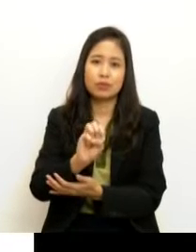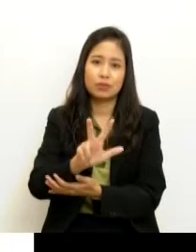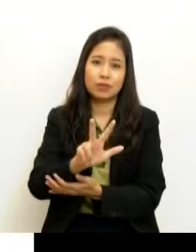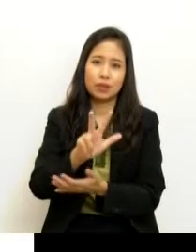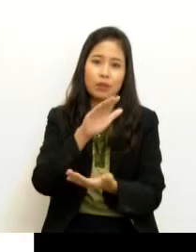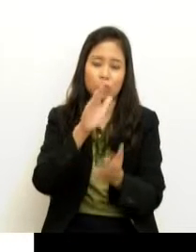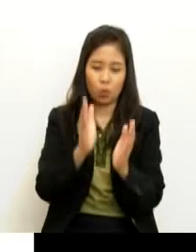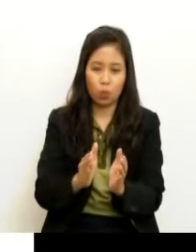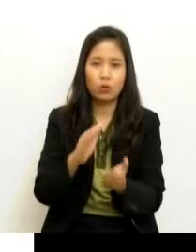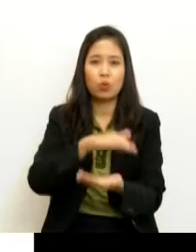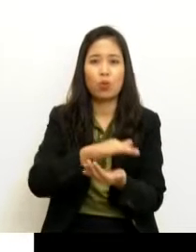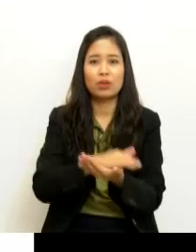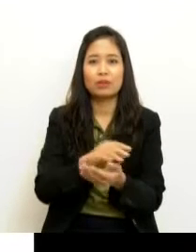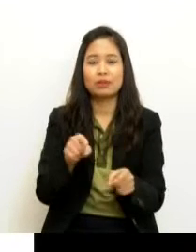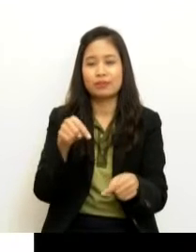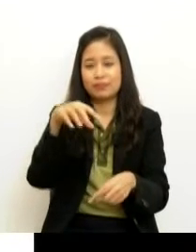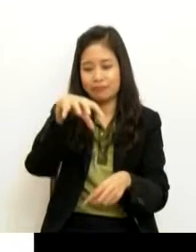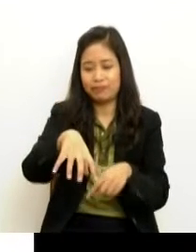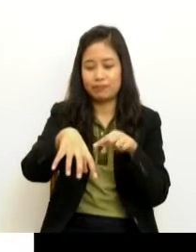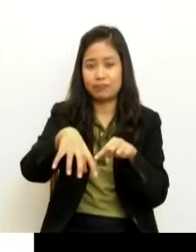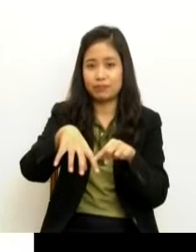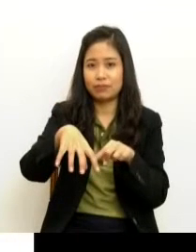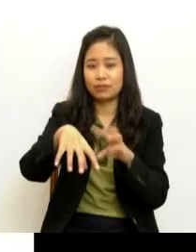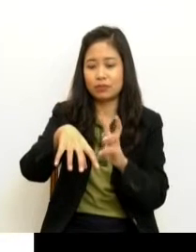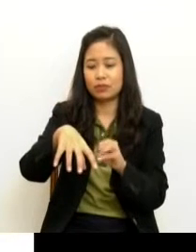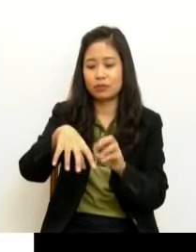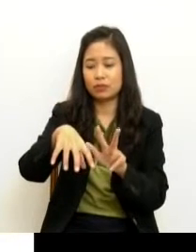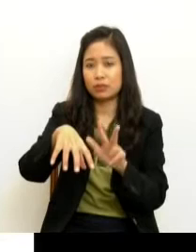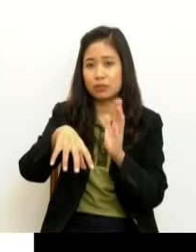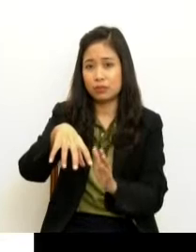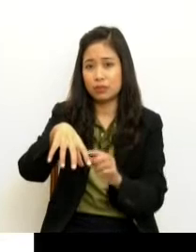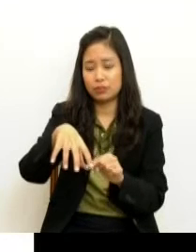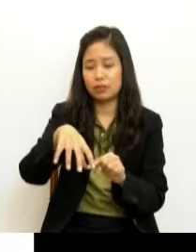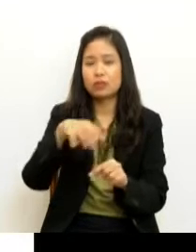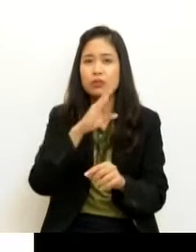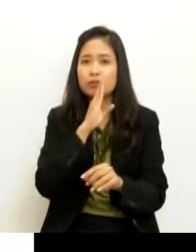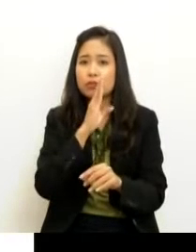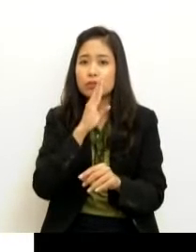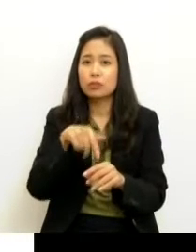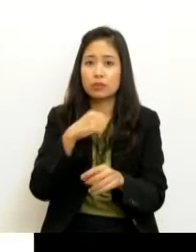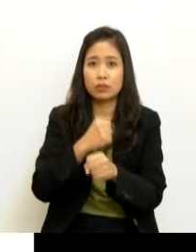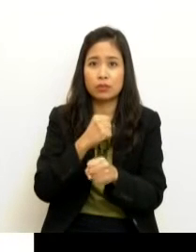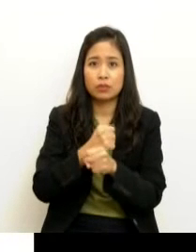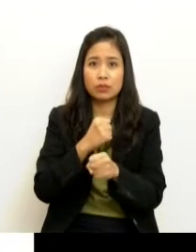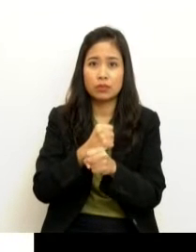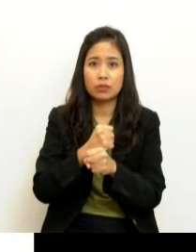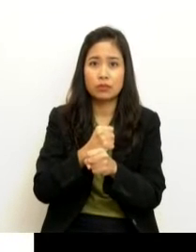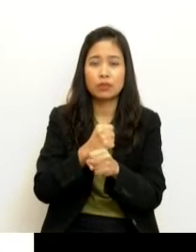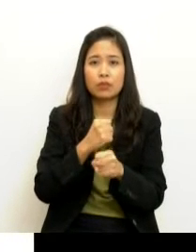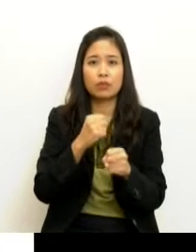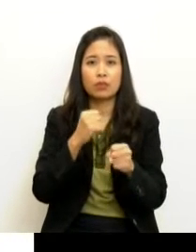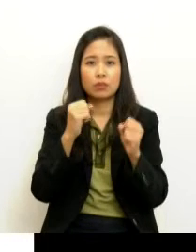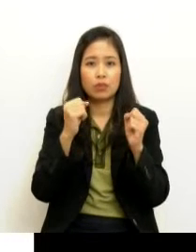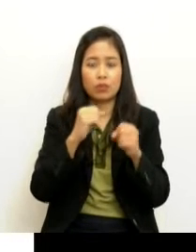กันอันนี้แต่แน่นอนในการดำเนินการคราวนี้ความวิตกอดูตรงนี้นะครับเช่